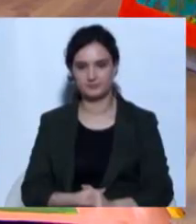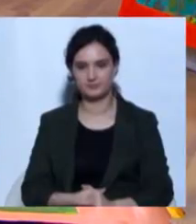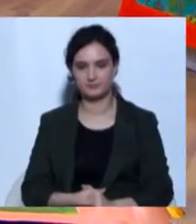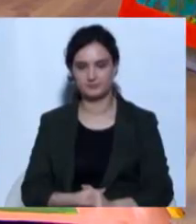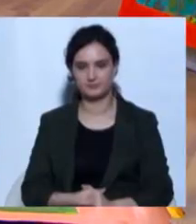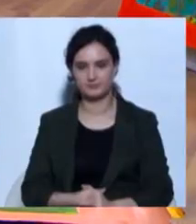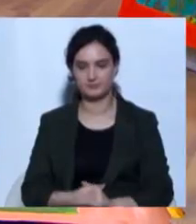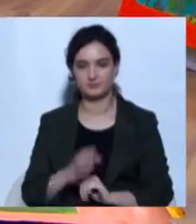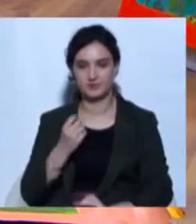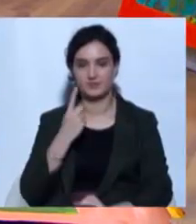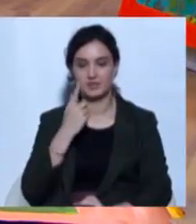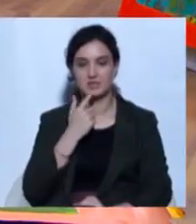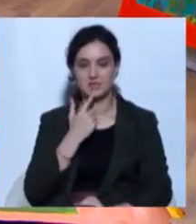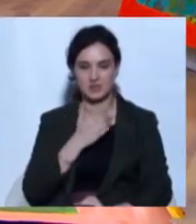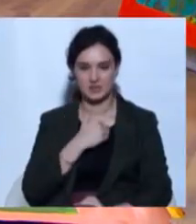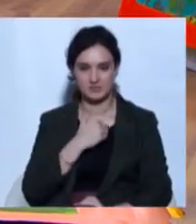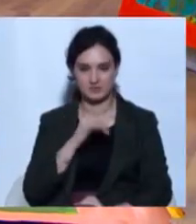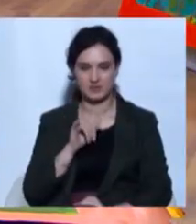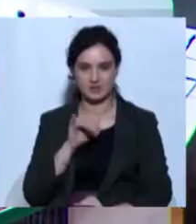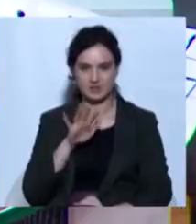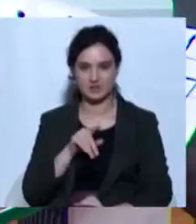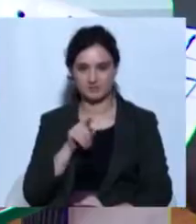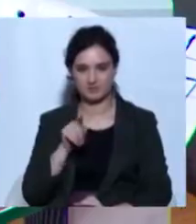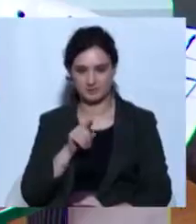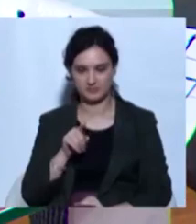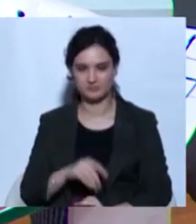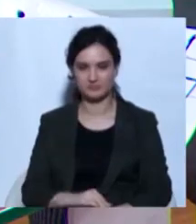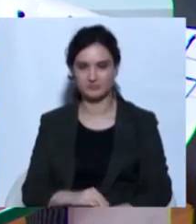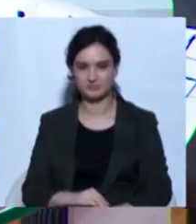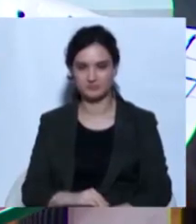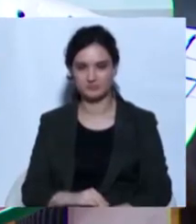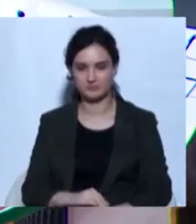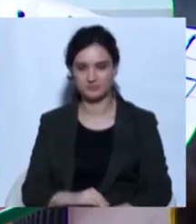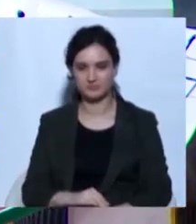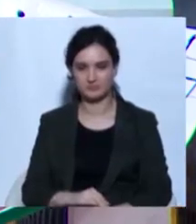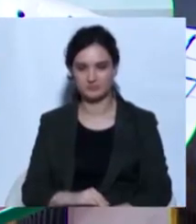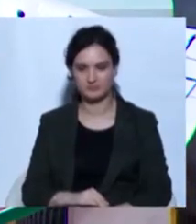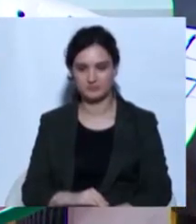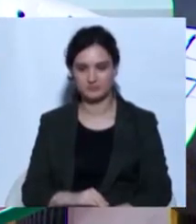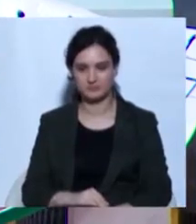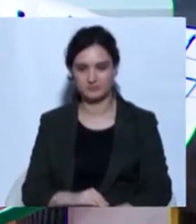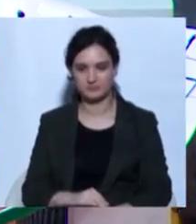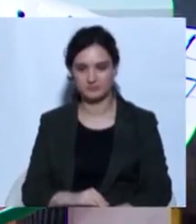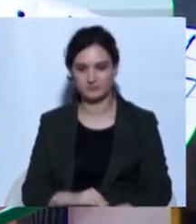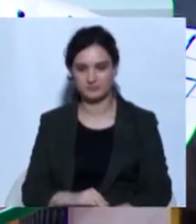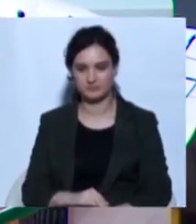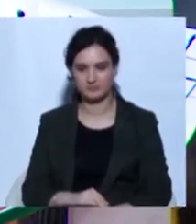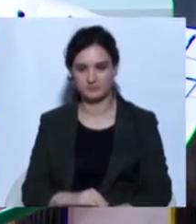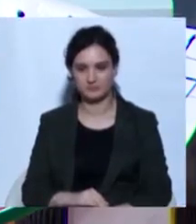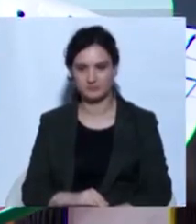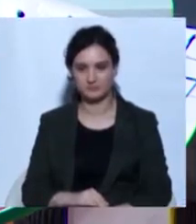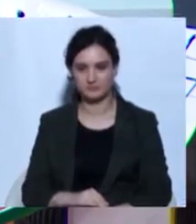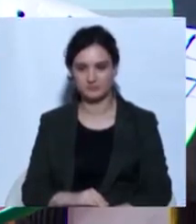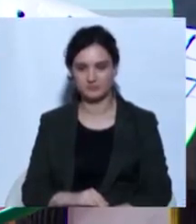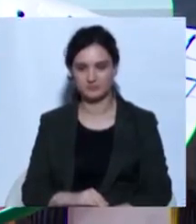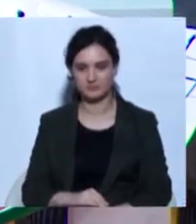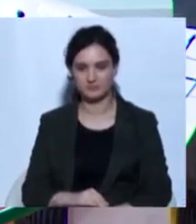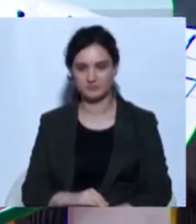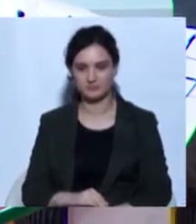კიდევ ერთი წითელი მინდა, სადმე. აი, აბა სად. აი აქ.